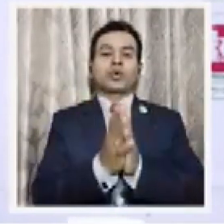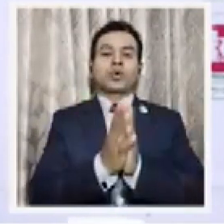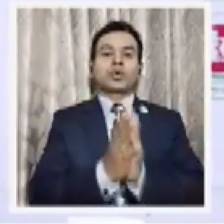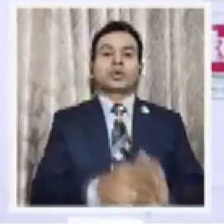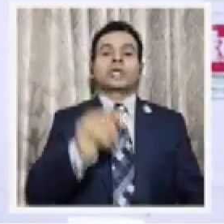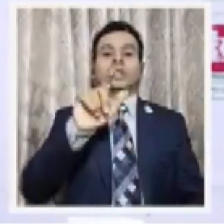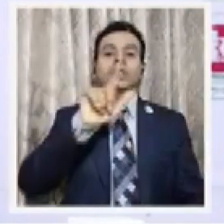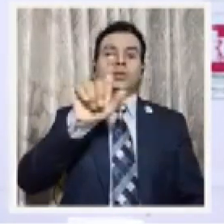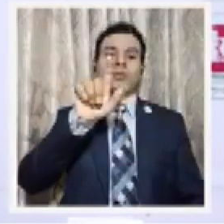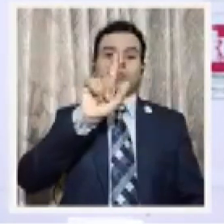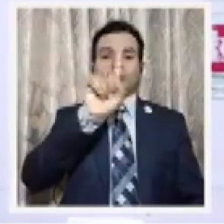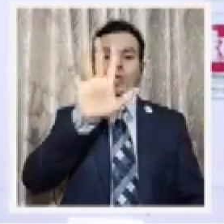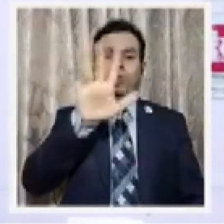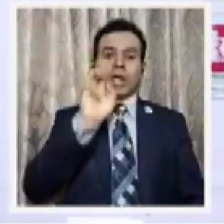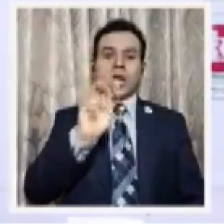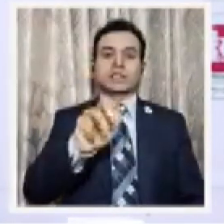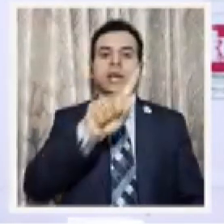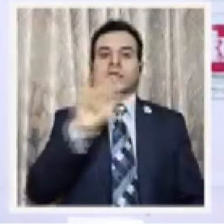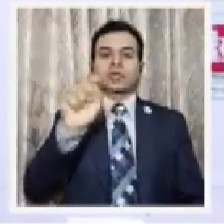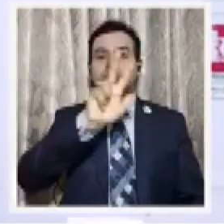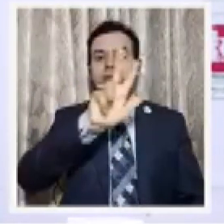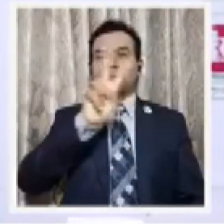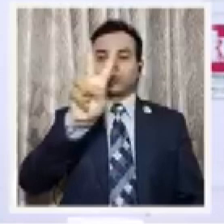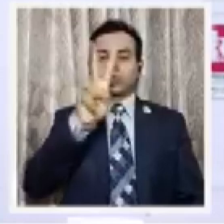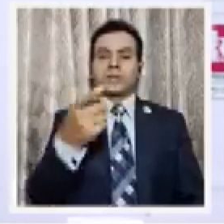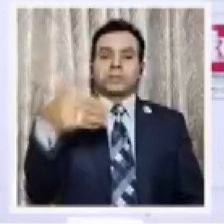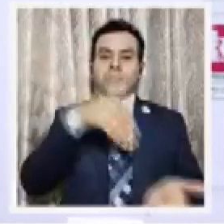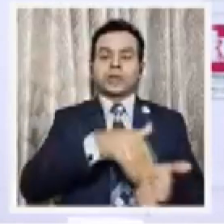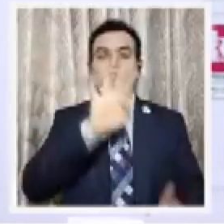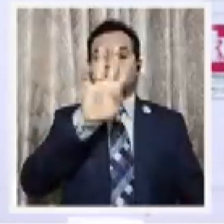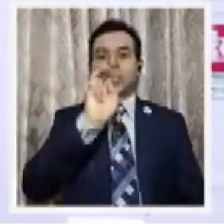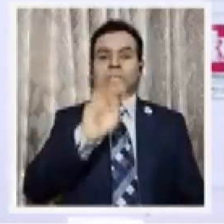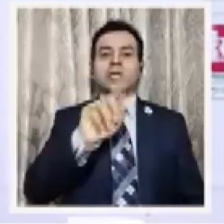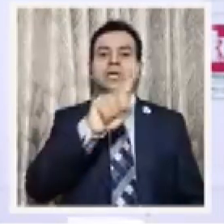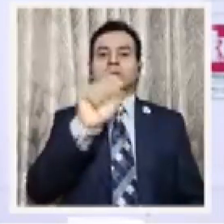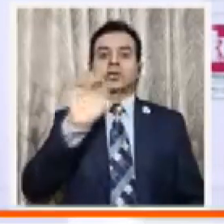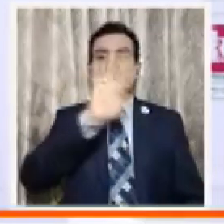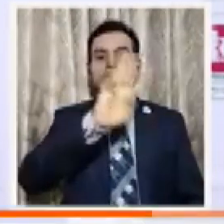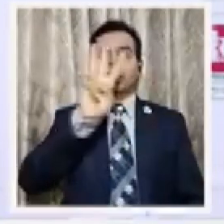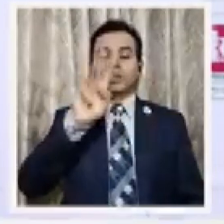94 জন। সারা দেশে শয্যা সংখ্যা সব মিলিয়ে সাধারণ শয্যা